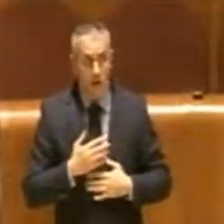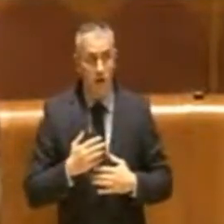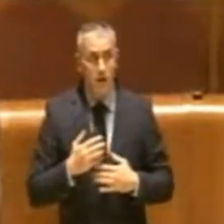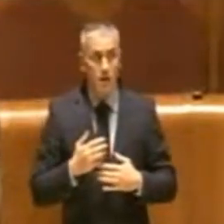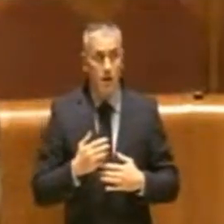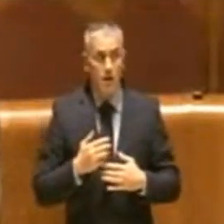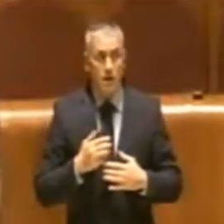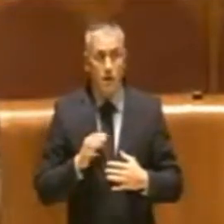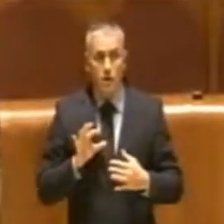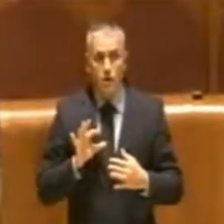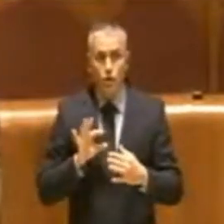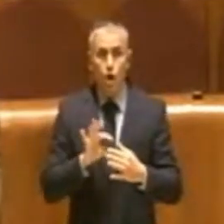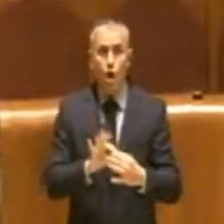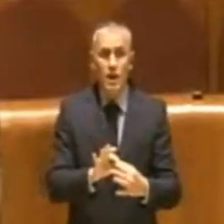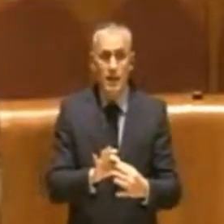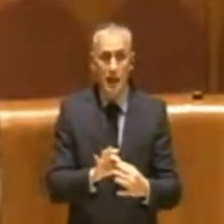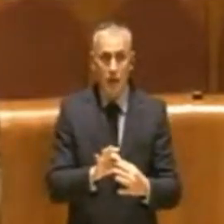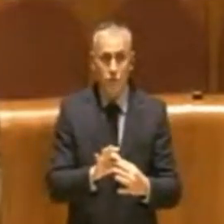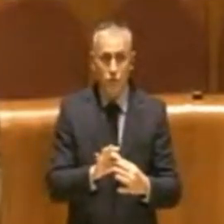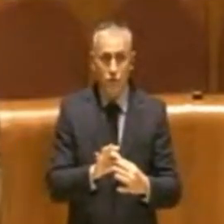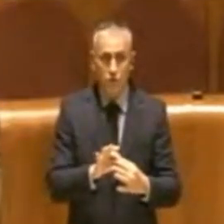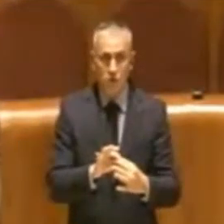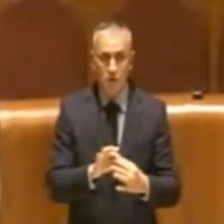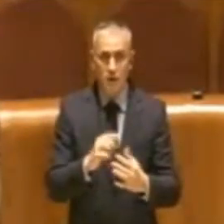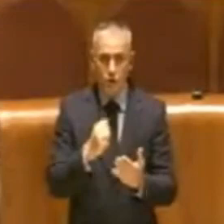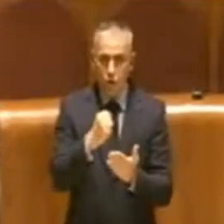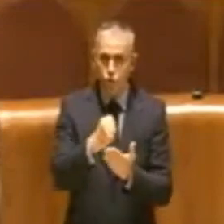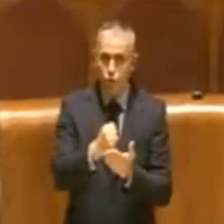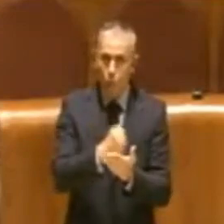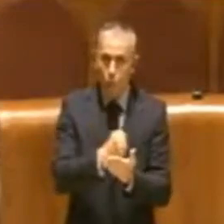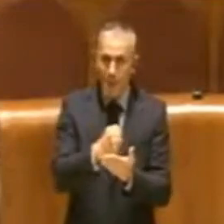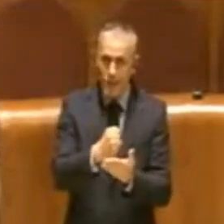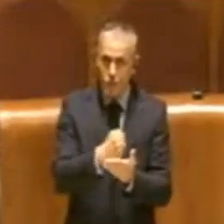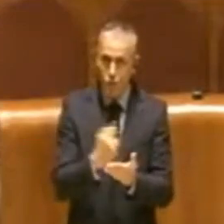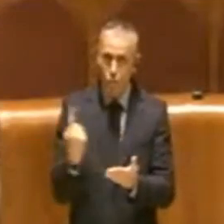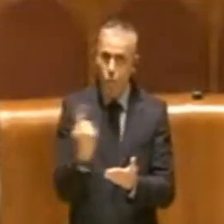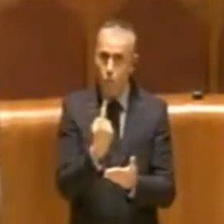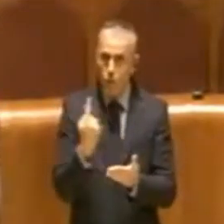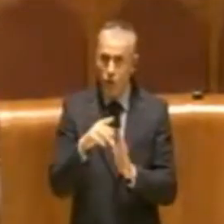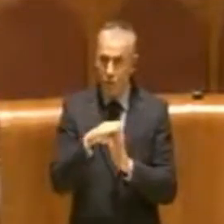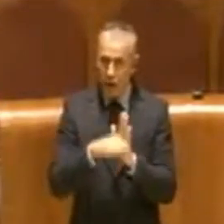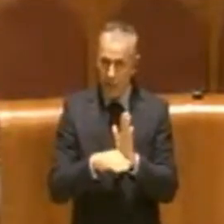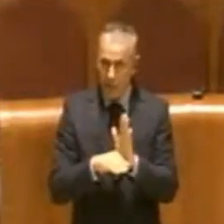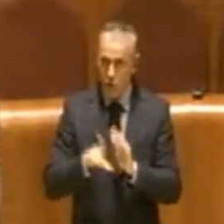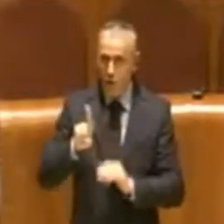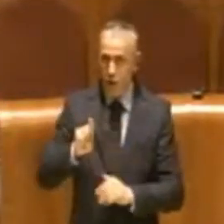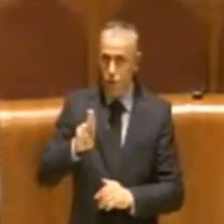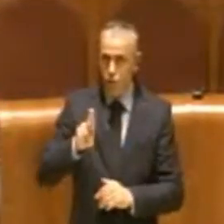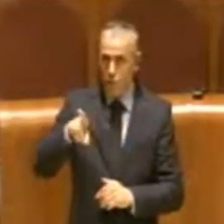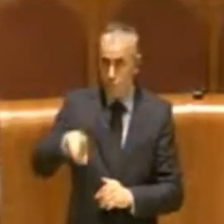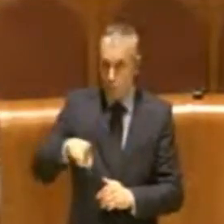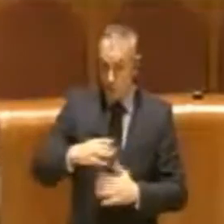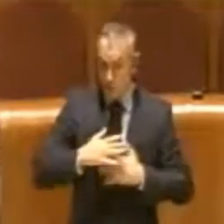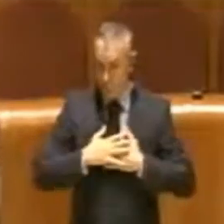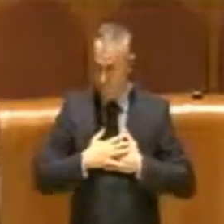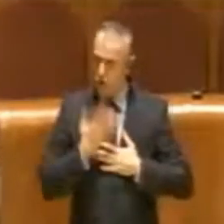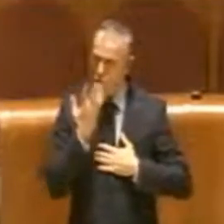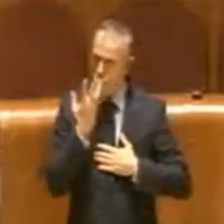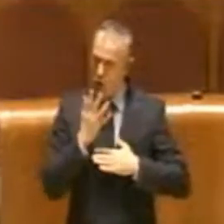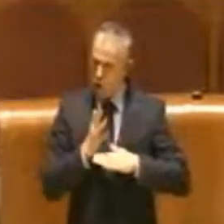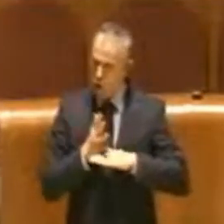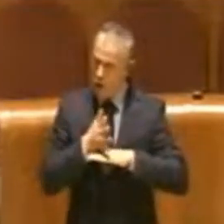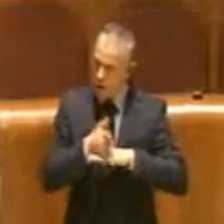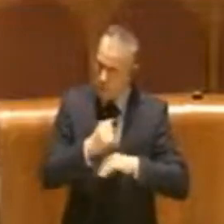l'assetto principale del documento unico di programmazione, io entrerei un attimo nel merito di quelli che sono